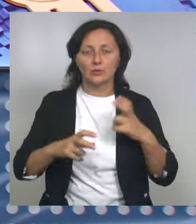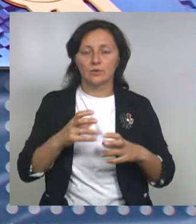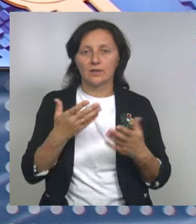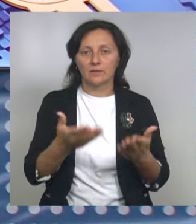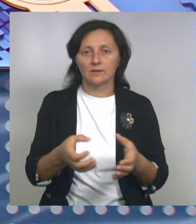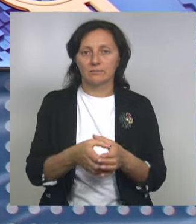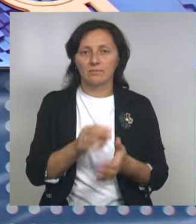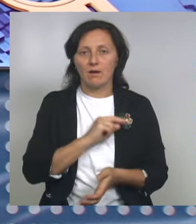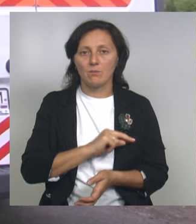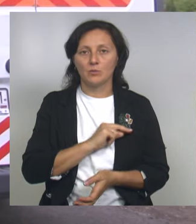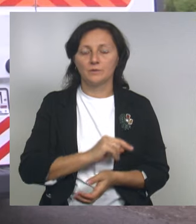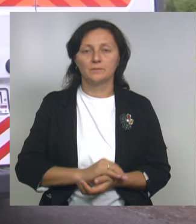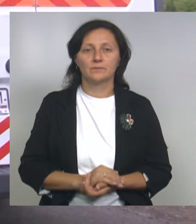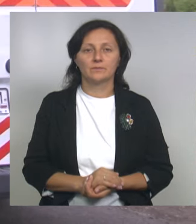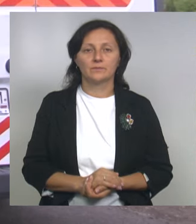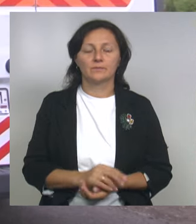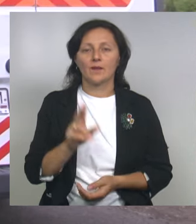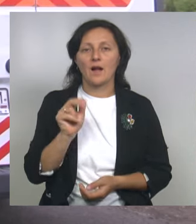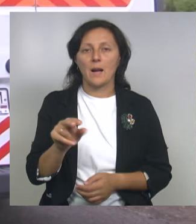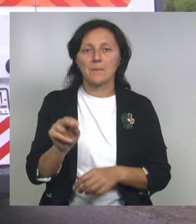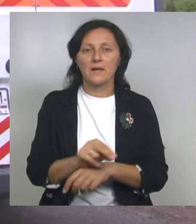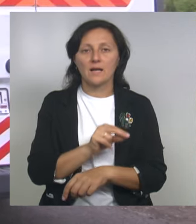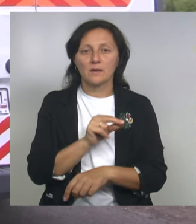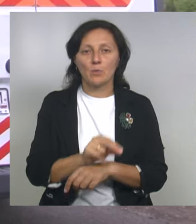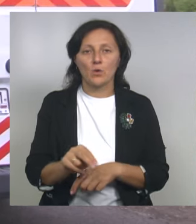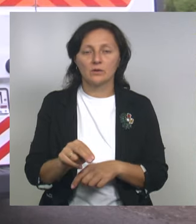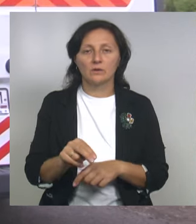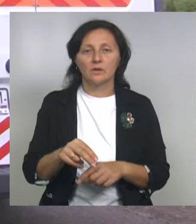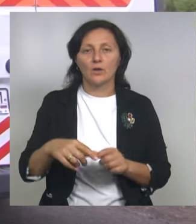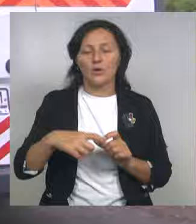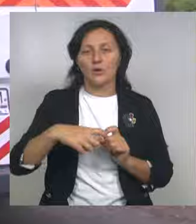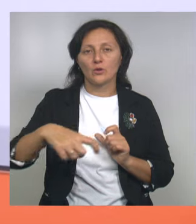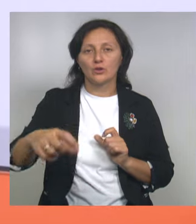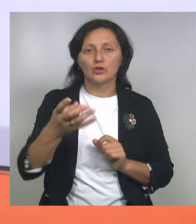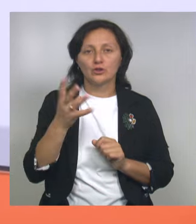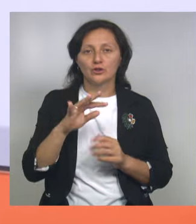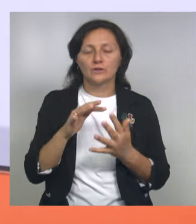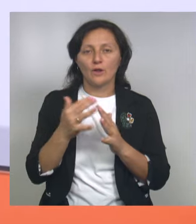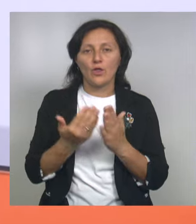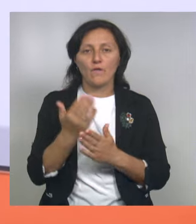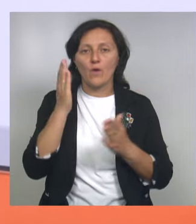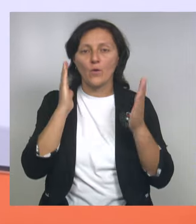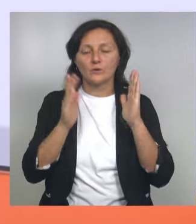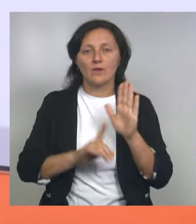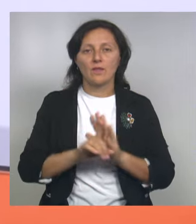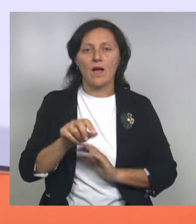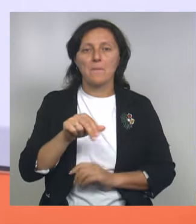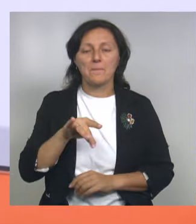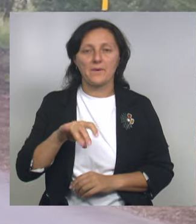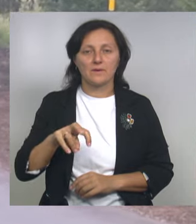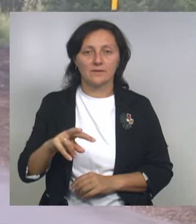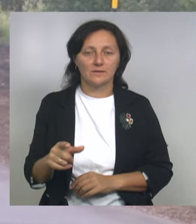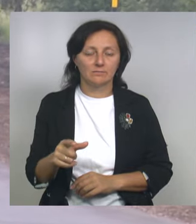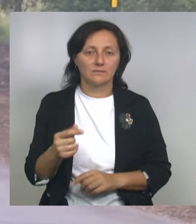Черных продолжит. Капитальный ремонт единственной транспортной артерии для 4 сел Новоскольского округа стартовал в апреле. За это